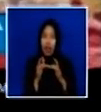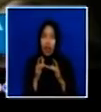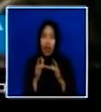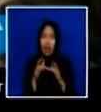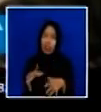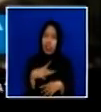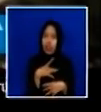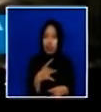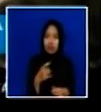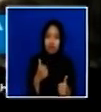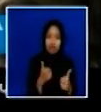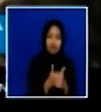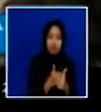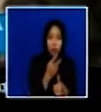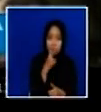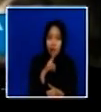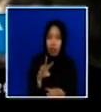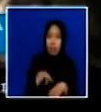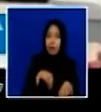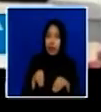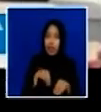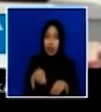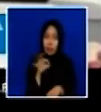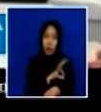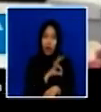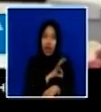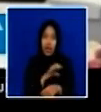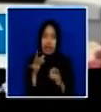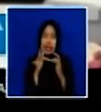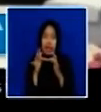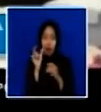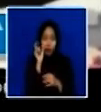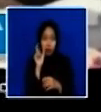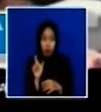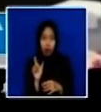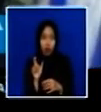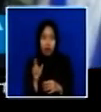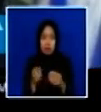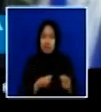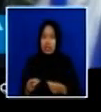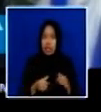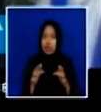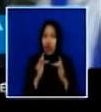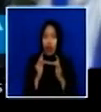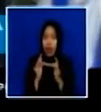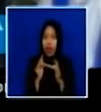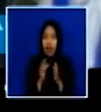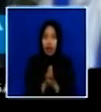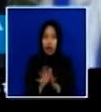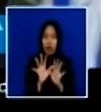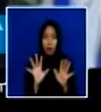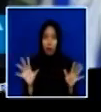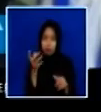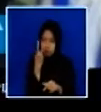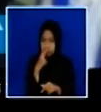mengikuti tiket tampak saat disampaikan materi tentang pemanfaatan internet untuk berbisnis online Mereka banyak menanyakan cara